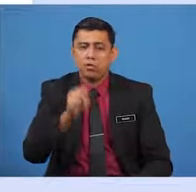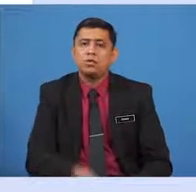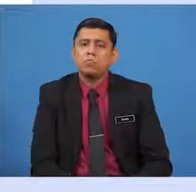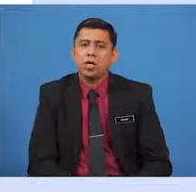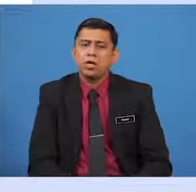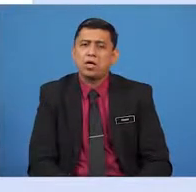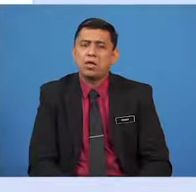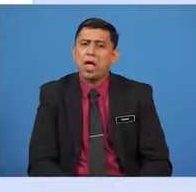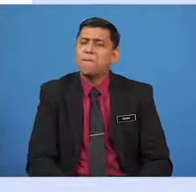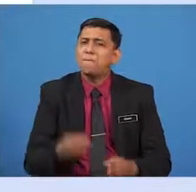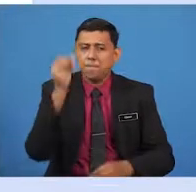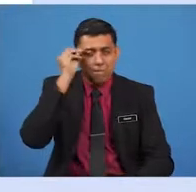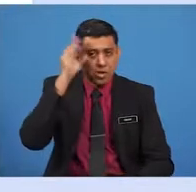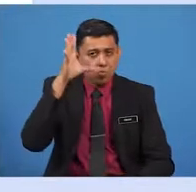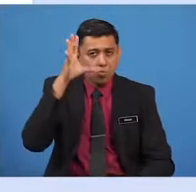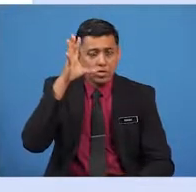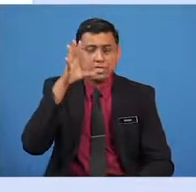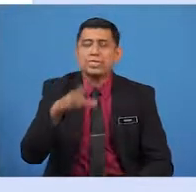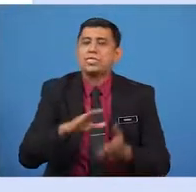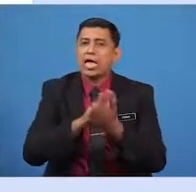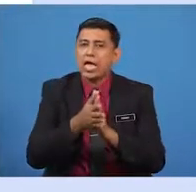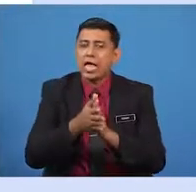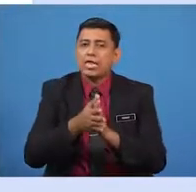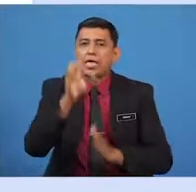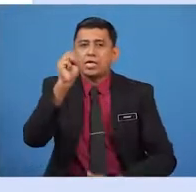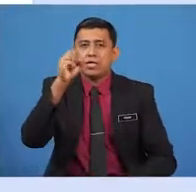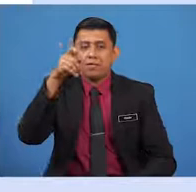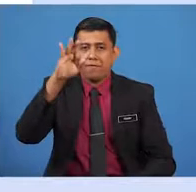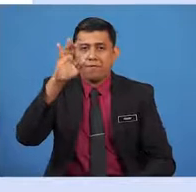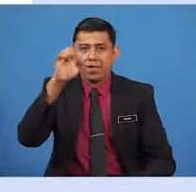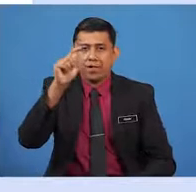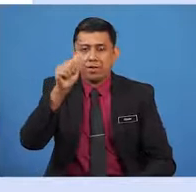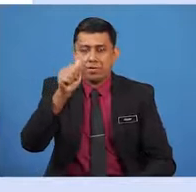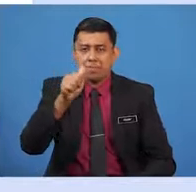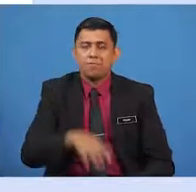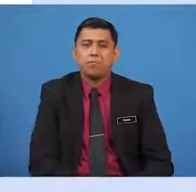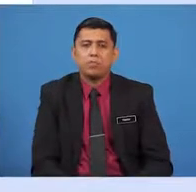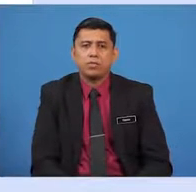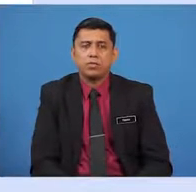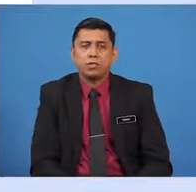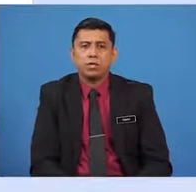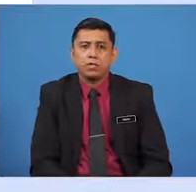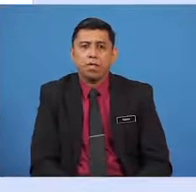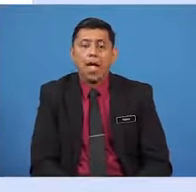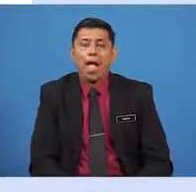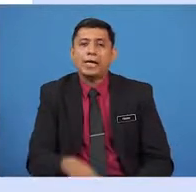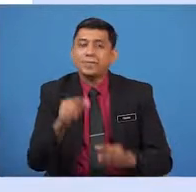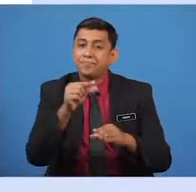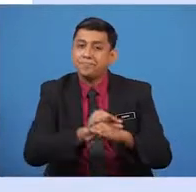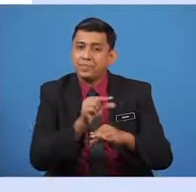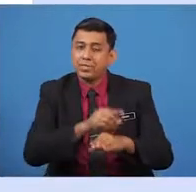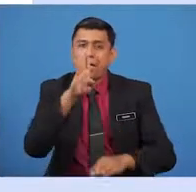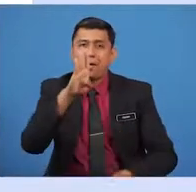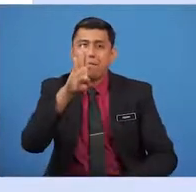molera berkembang menjadi satu sfera berongga yang digelar blastocista. Video